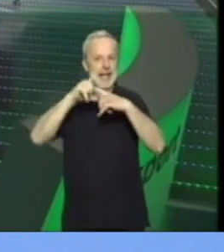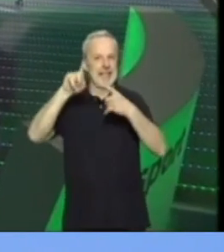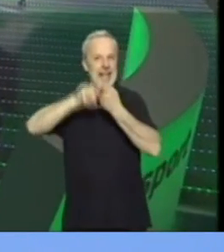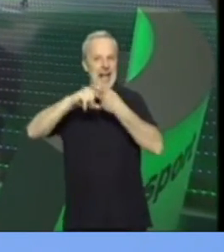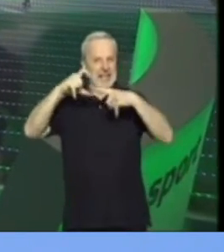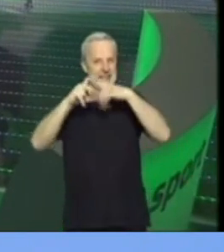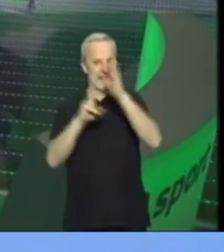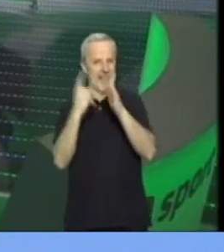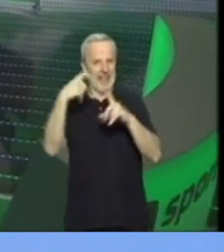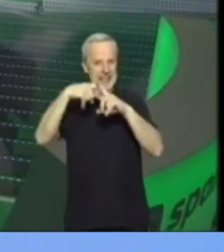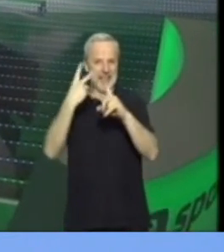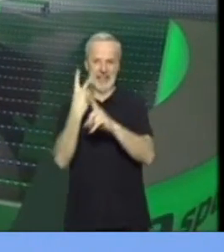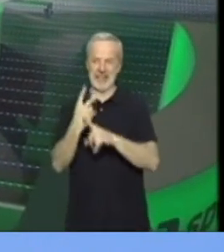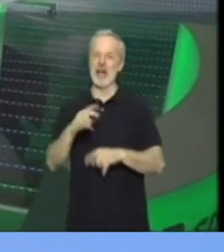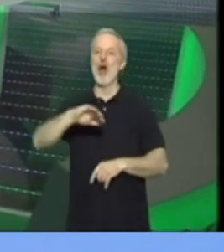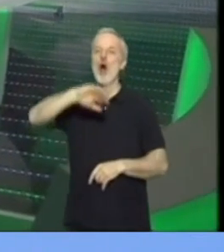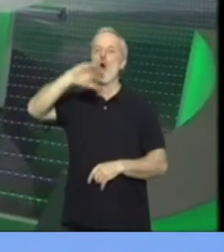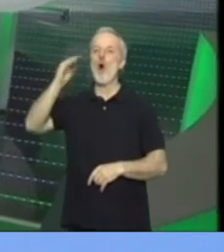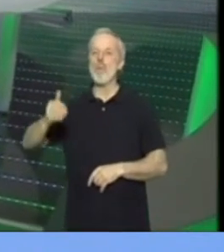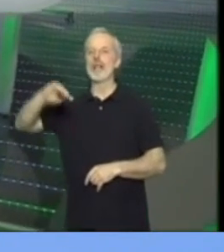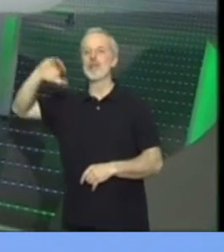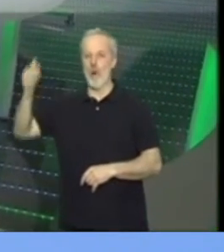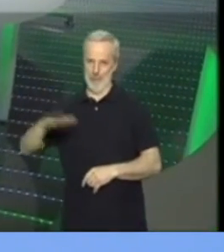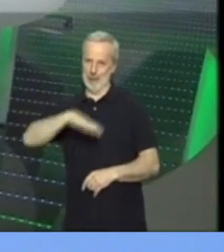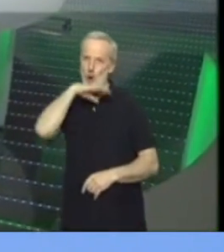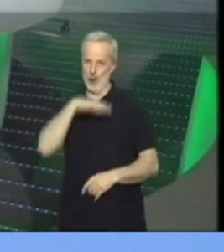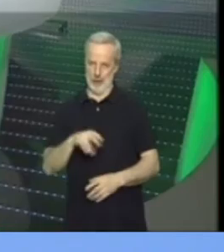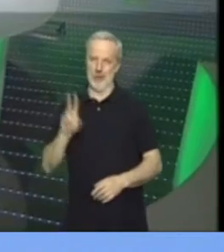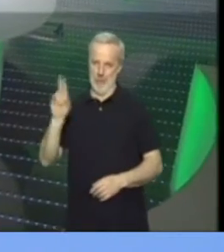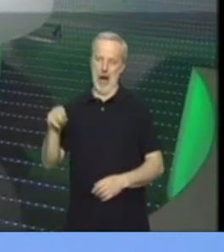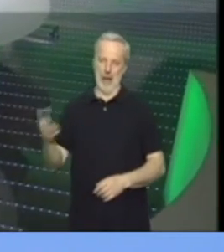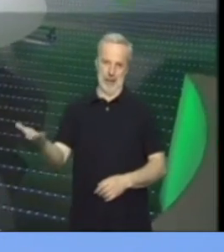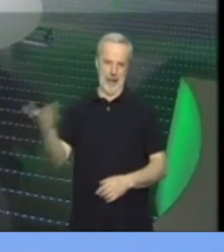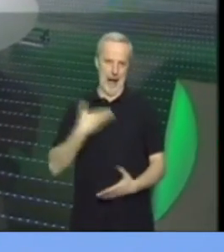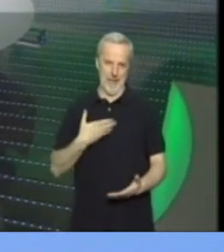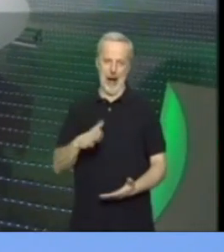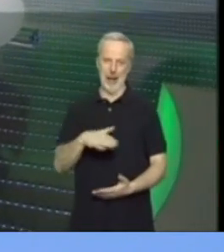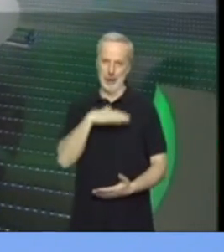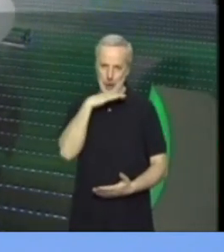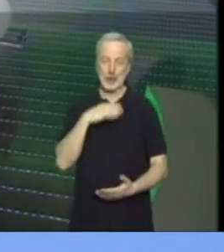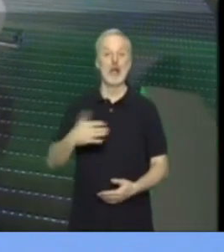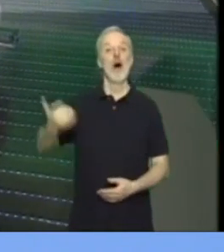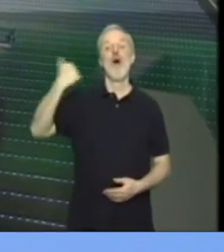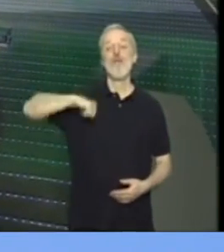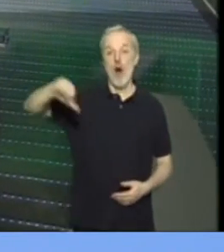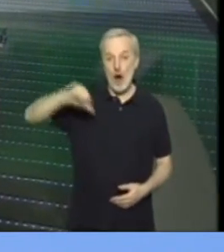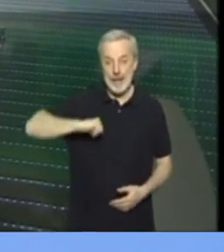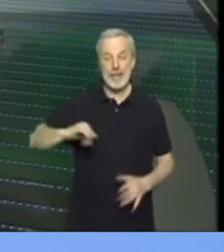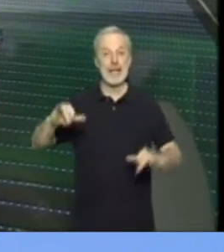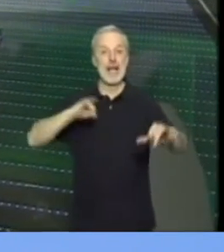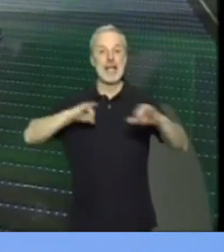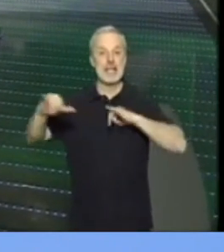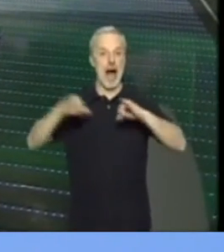kopců, kolik si jen můžeme přát. Dokonce třeba v loňském ročníku závodu Míru,